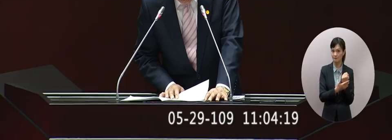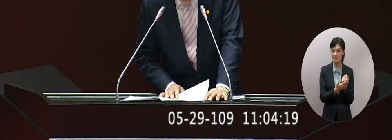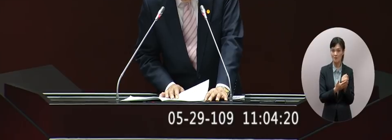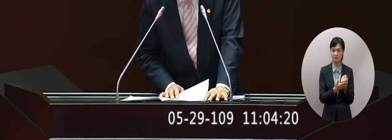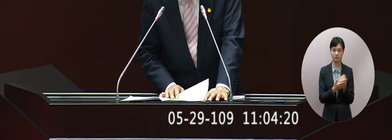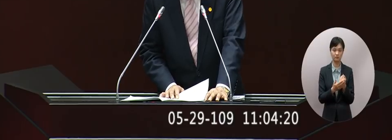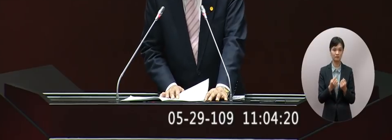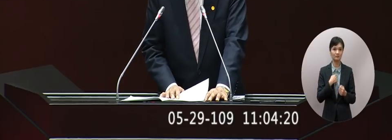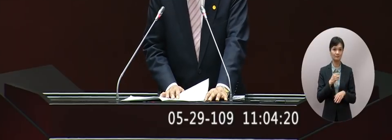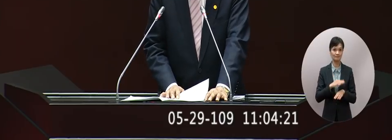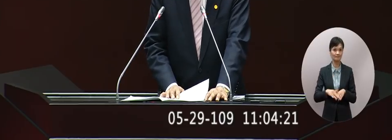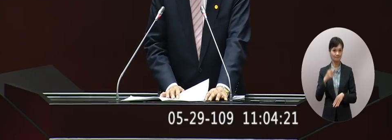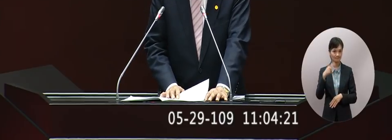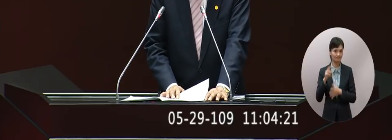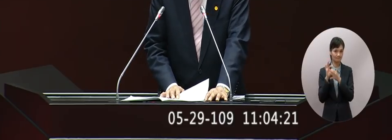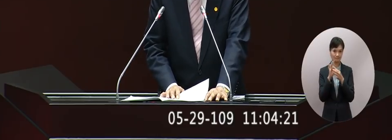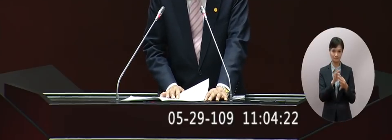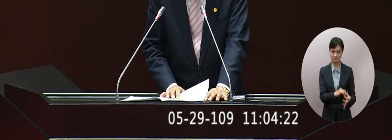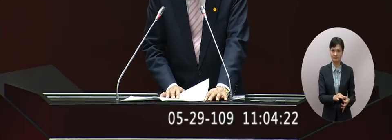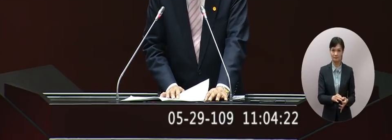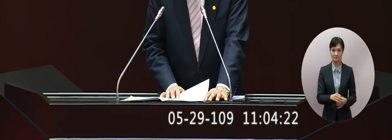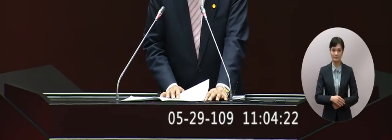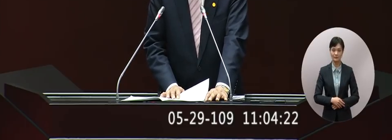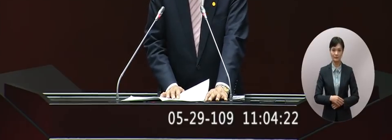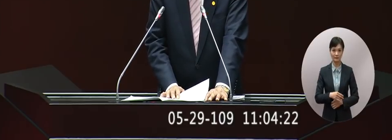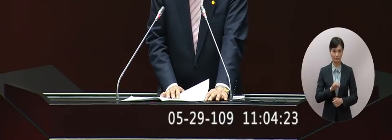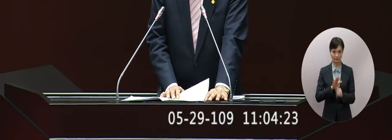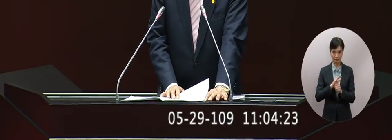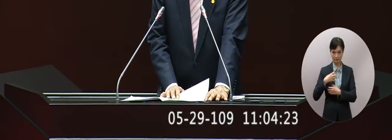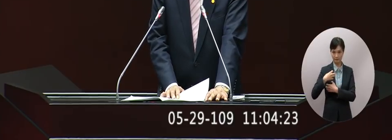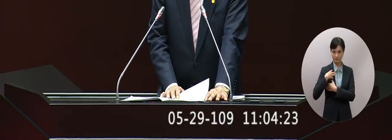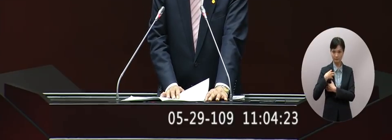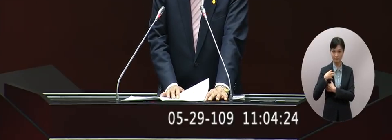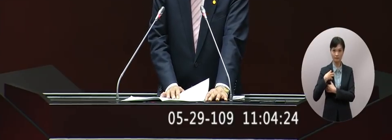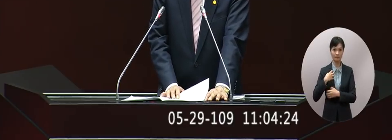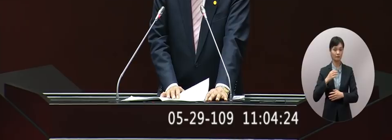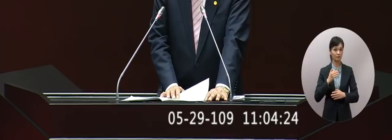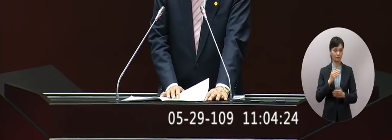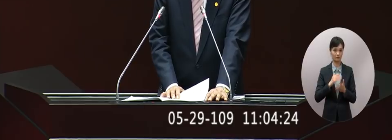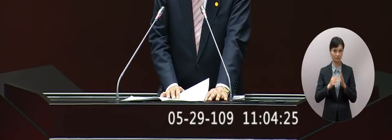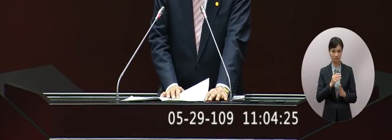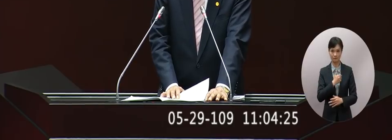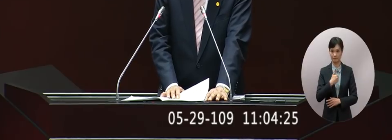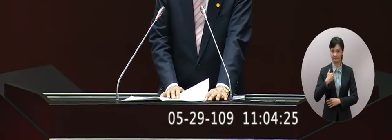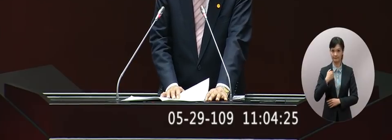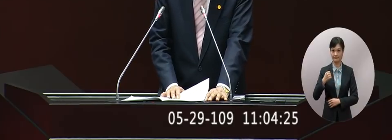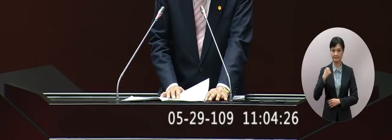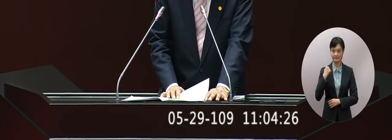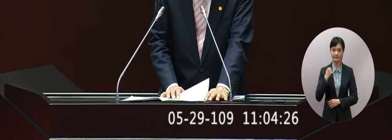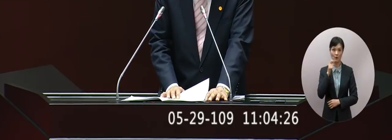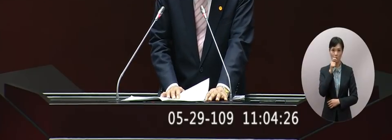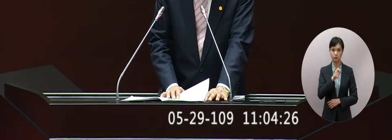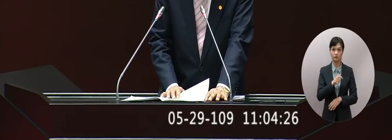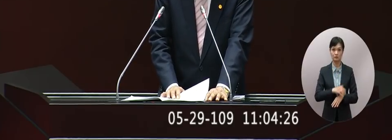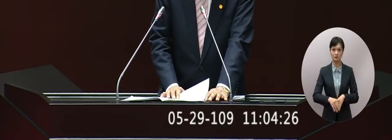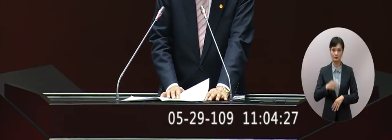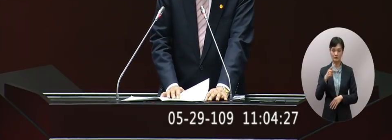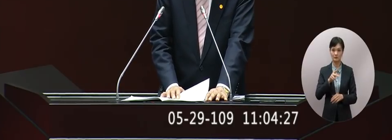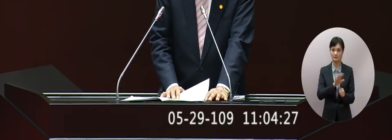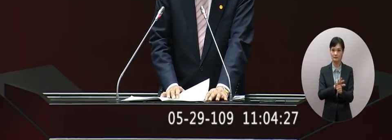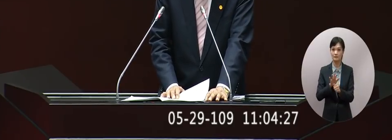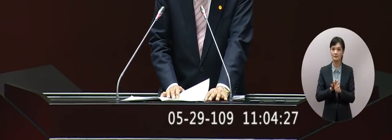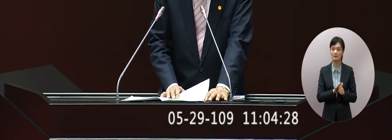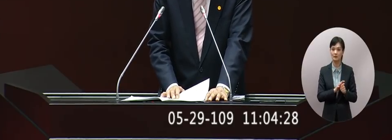续充实防卫的作战能力，并带动国内的产业发展，落